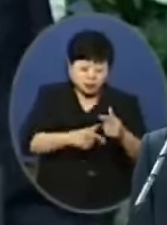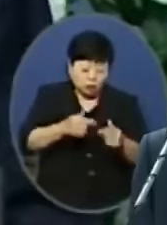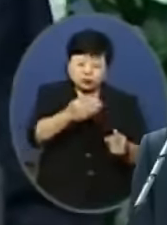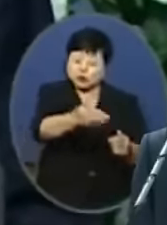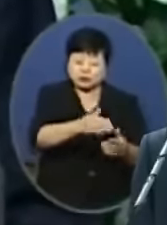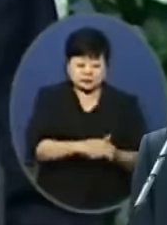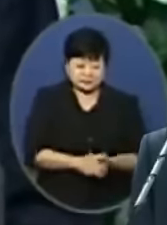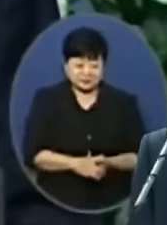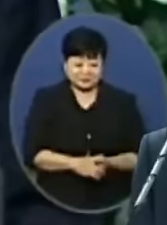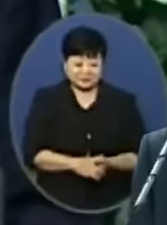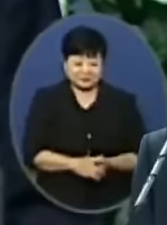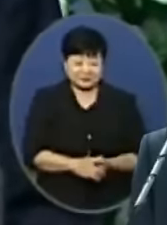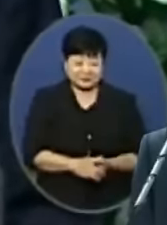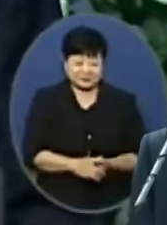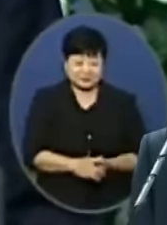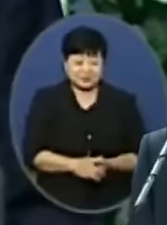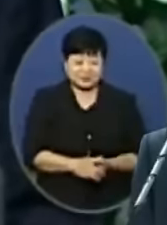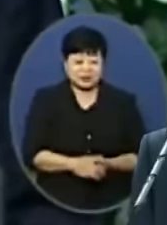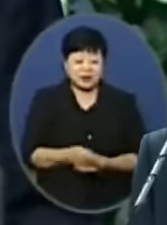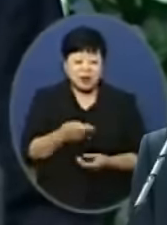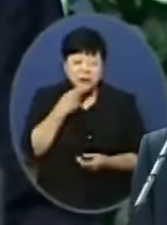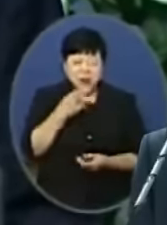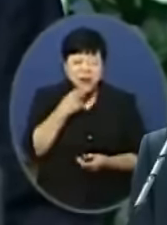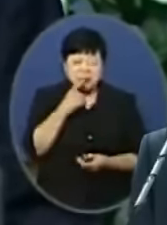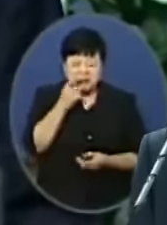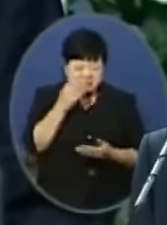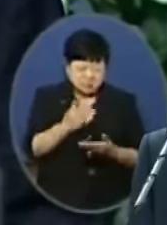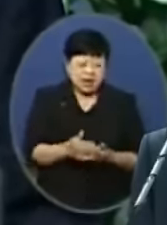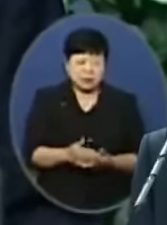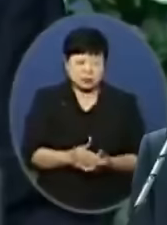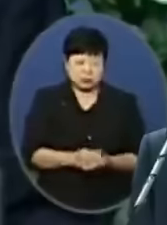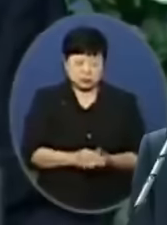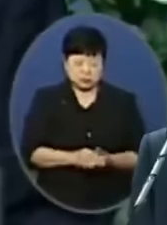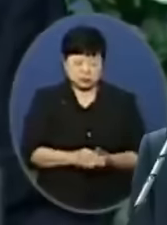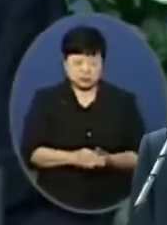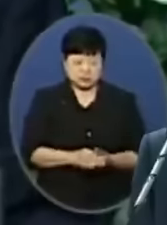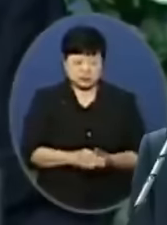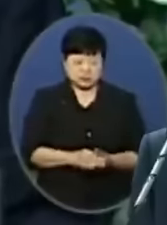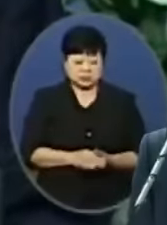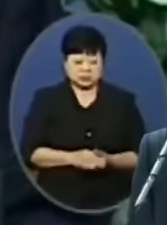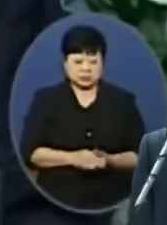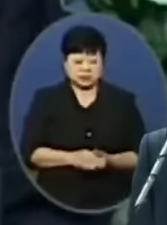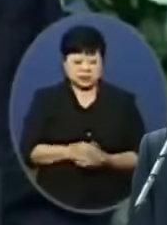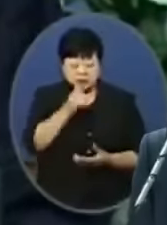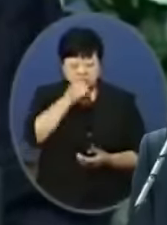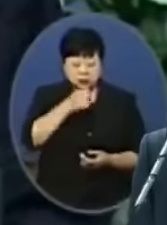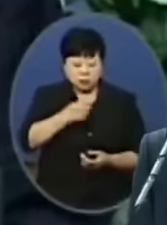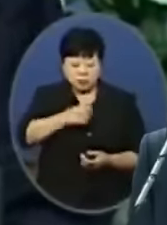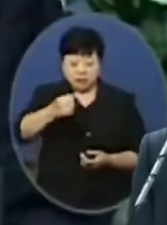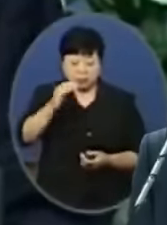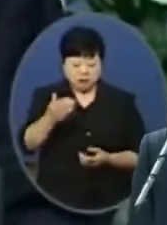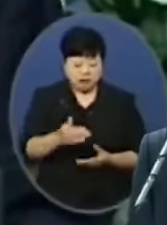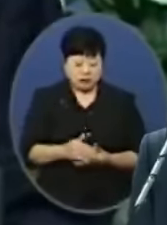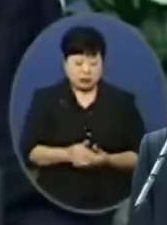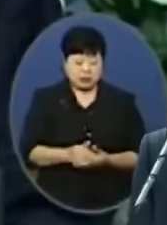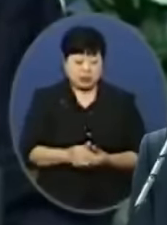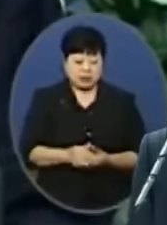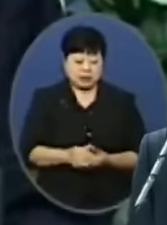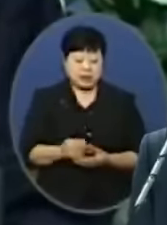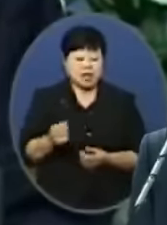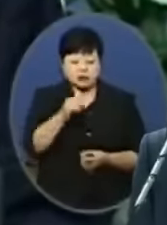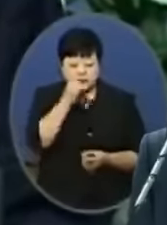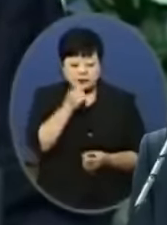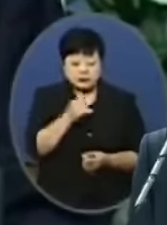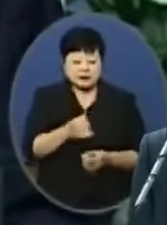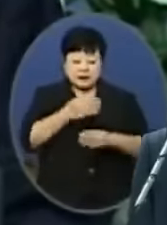줄 것인데, 가지고 있는 것을 감사하지 않냐고 잘 대접받으니까 있는 것도 빼앗지 않느냐? 이제 나가서 가지고 있는